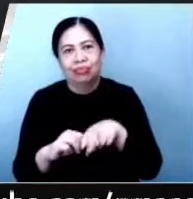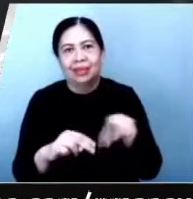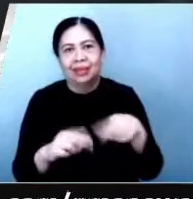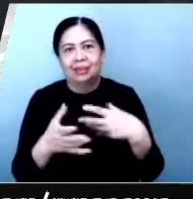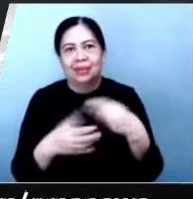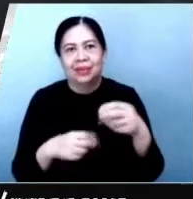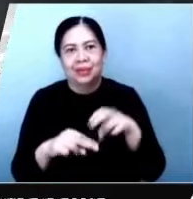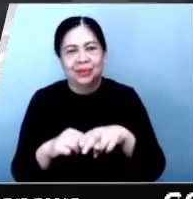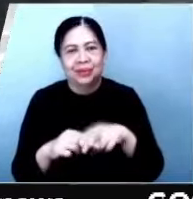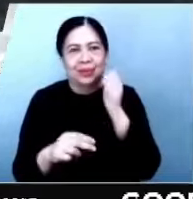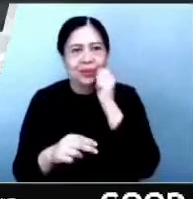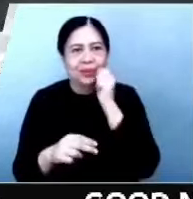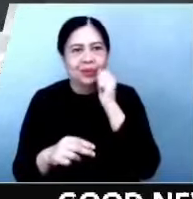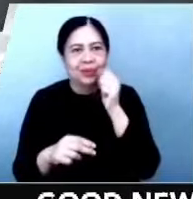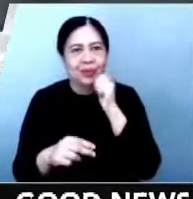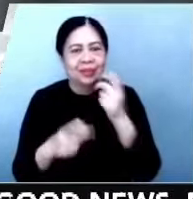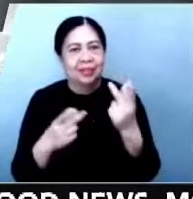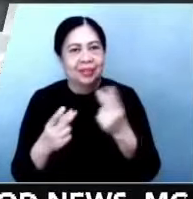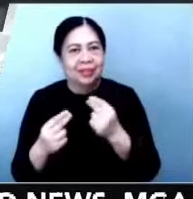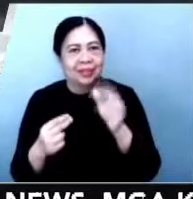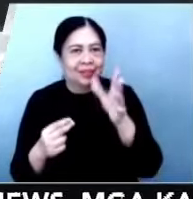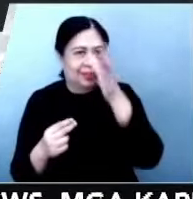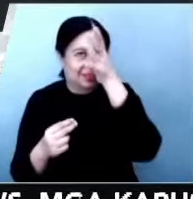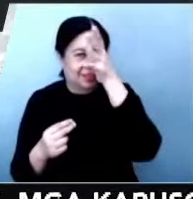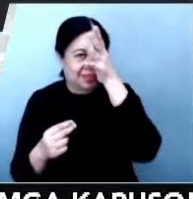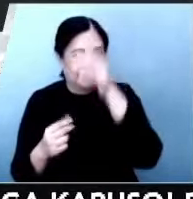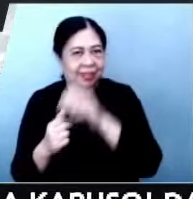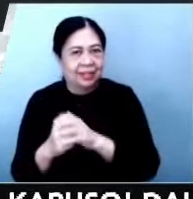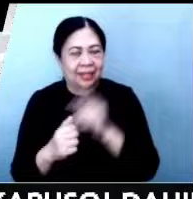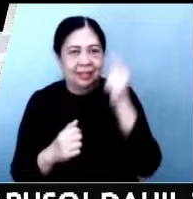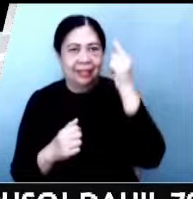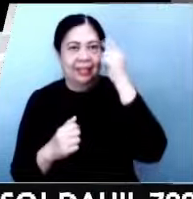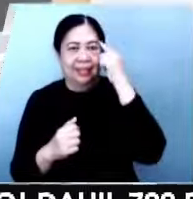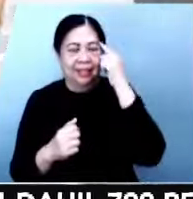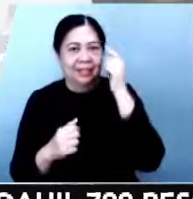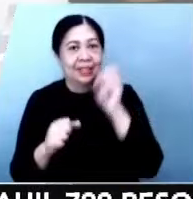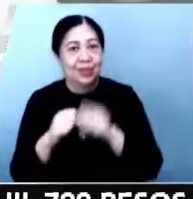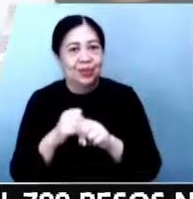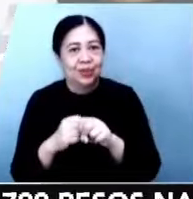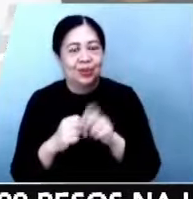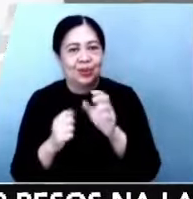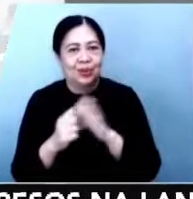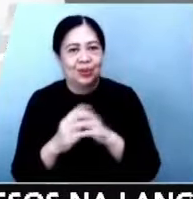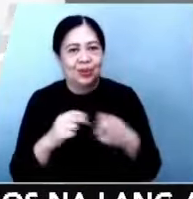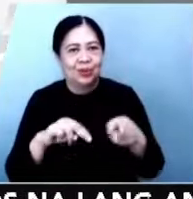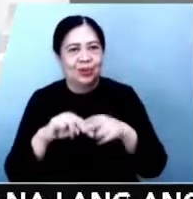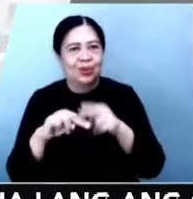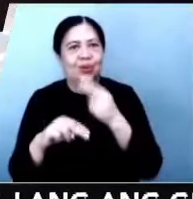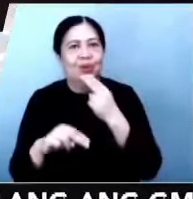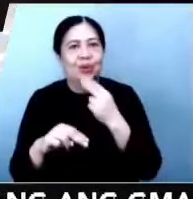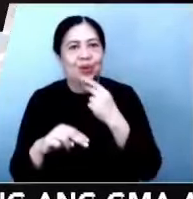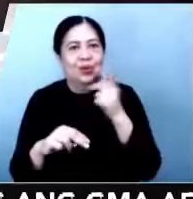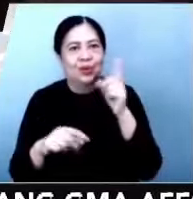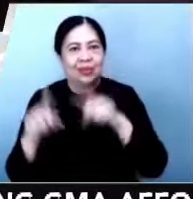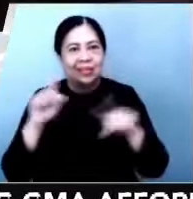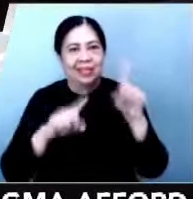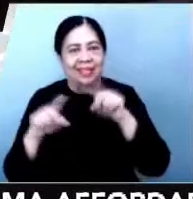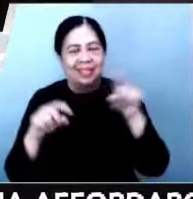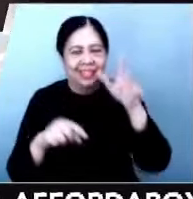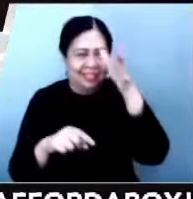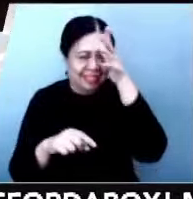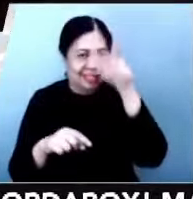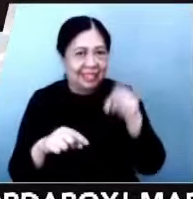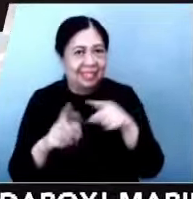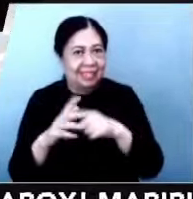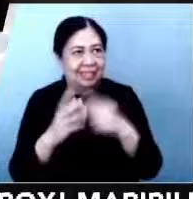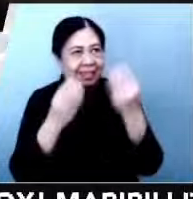Dahil lagi itong ginagawa ng kanyang tatay, naisipan ni Cybill na i-compile ang cute gesture ng ama na siya ring nagturo